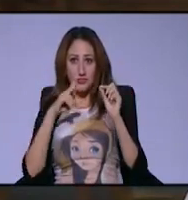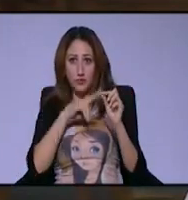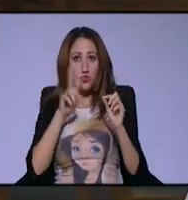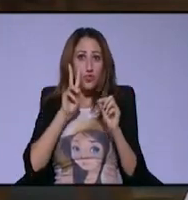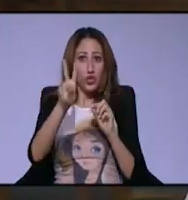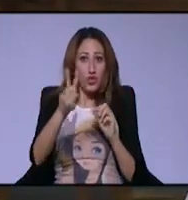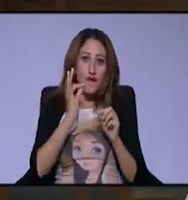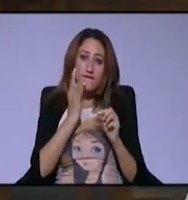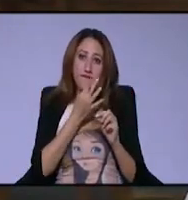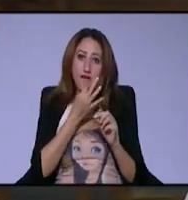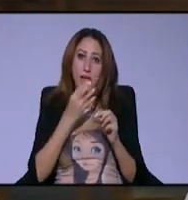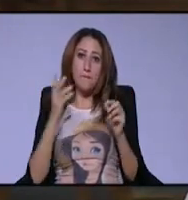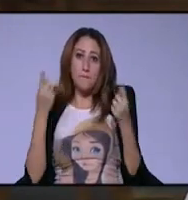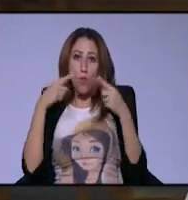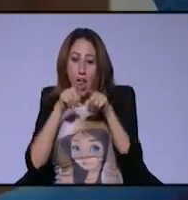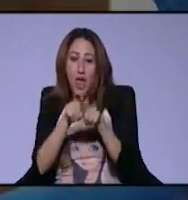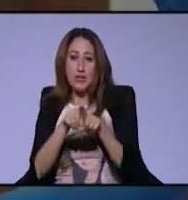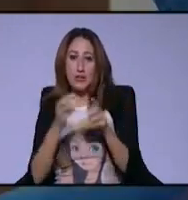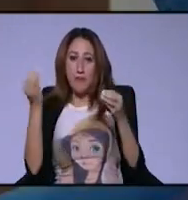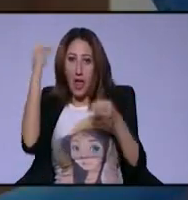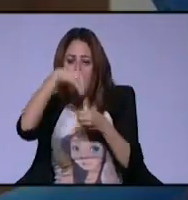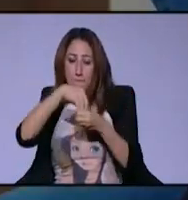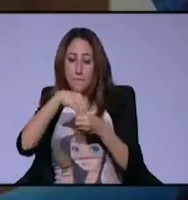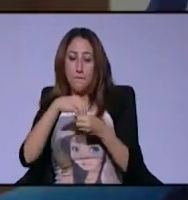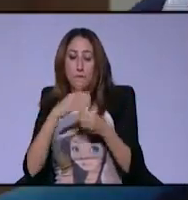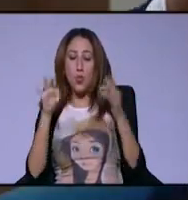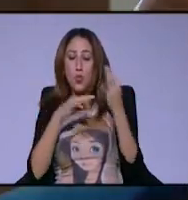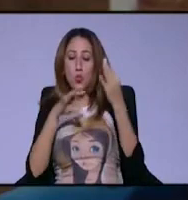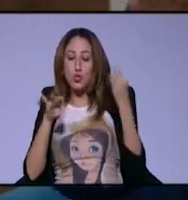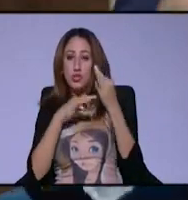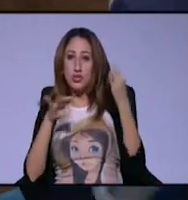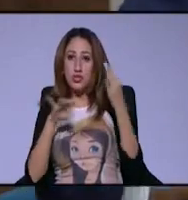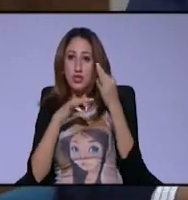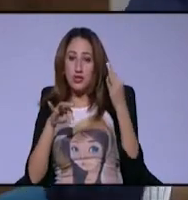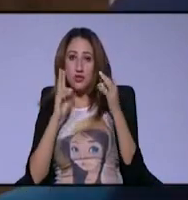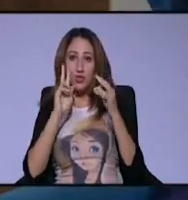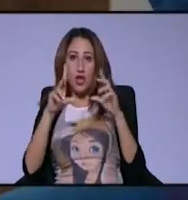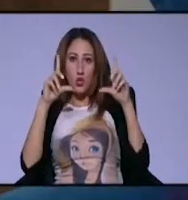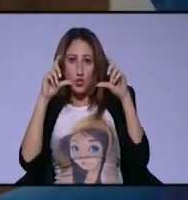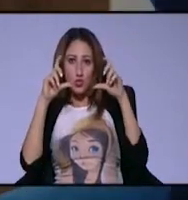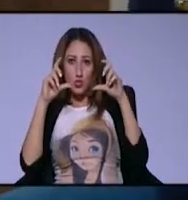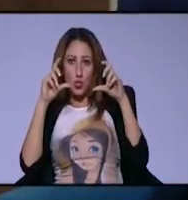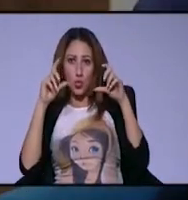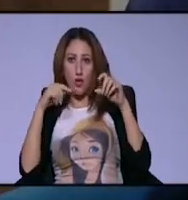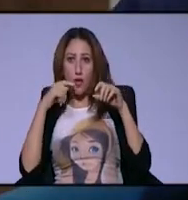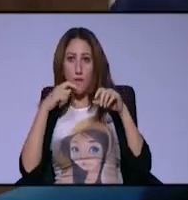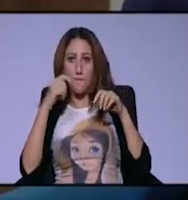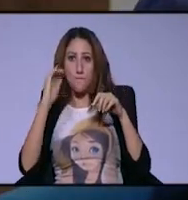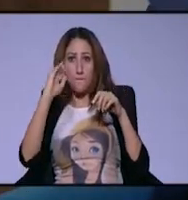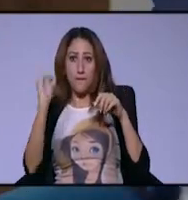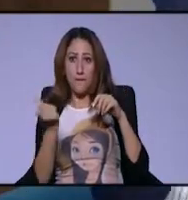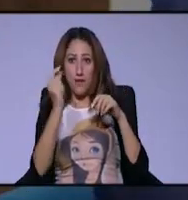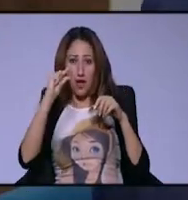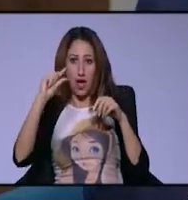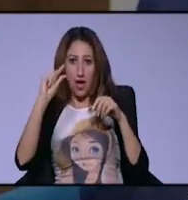مزيكا؟ طبعا. فلما جاء شاف الجرافيك والخندق وحاولنا نبين